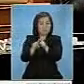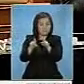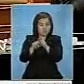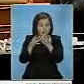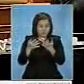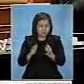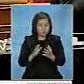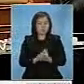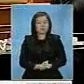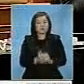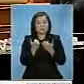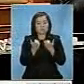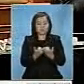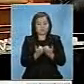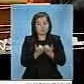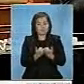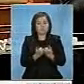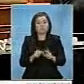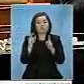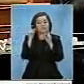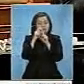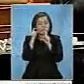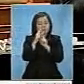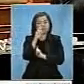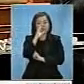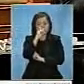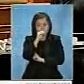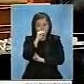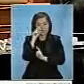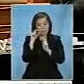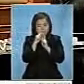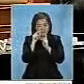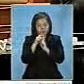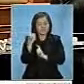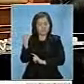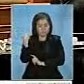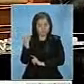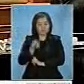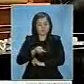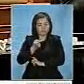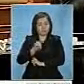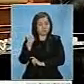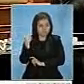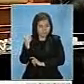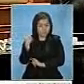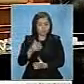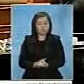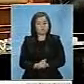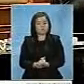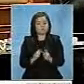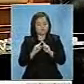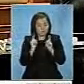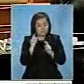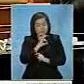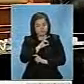ขออนุญาตเรียนว่าคำบางคำนะครับคงจะเป็นความจริงแต่ว่าหวังว่าท่านสมาชิกรวม